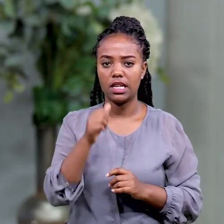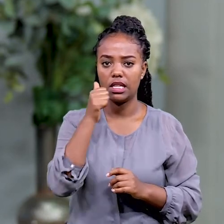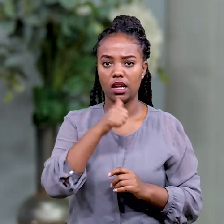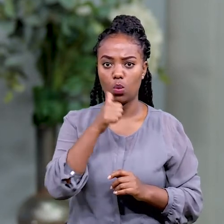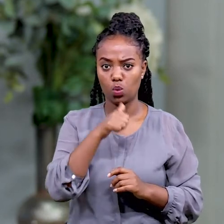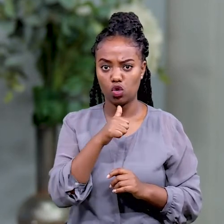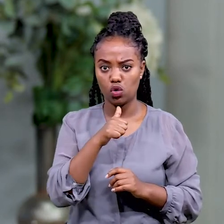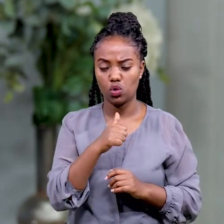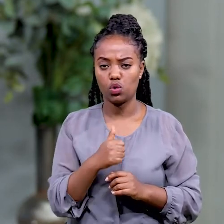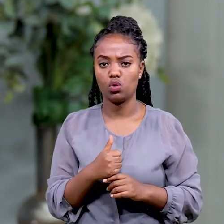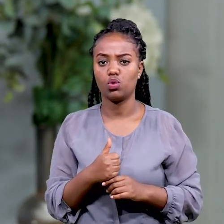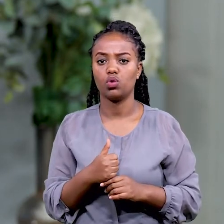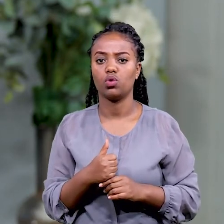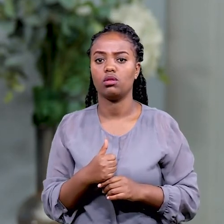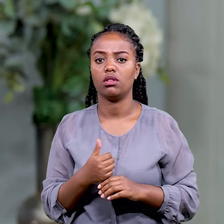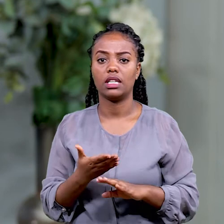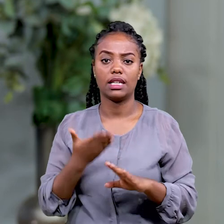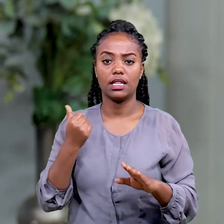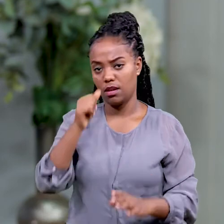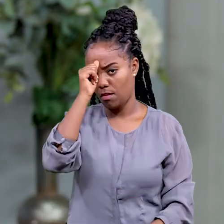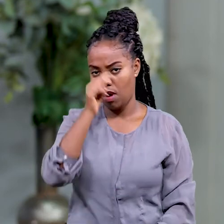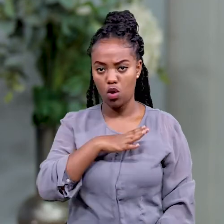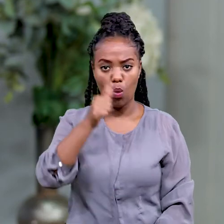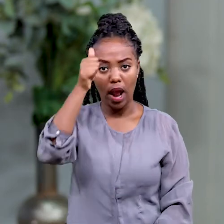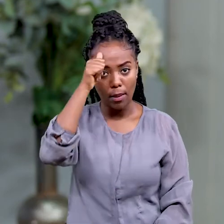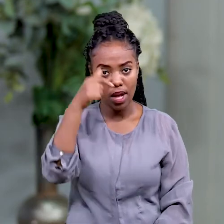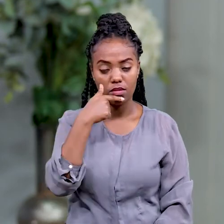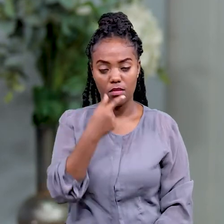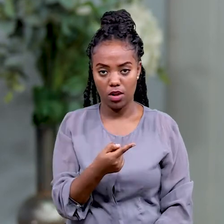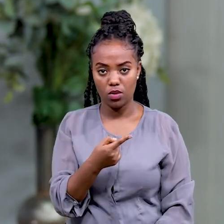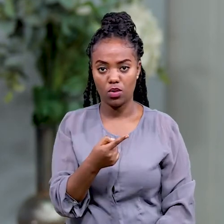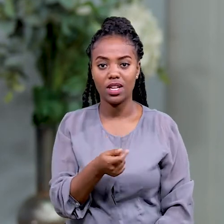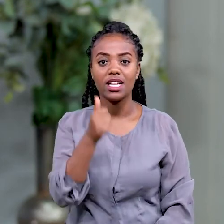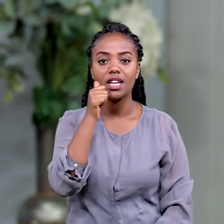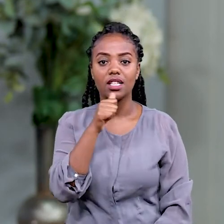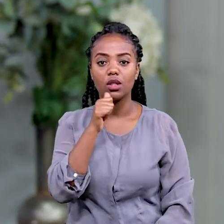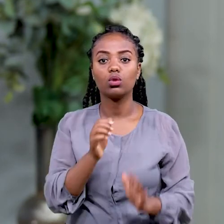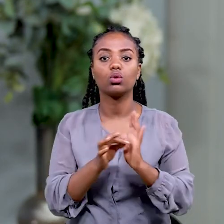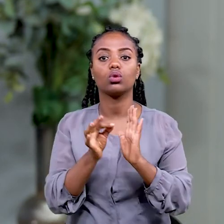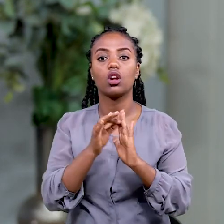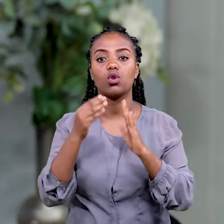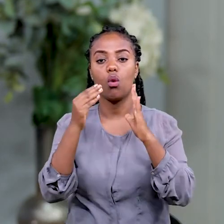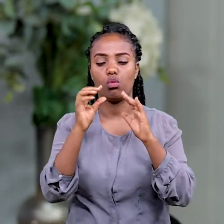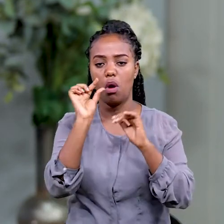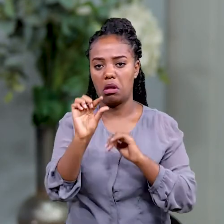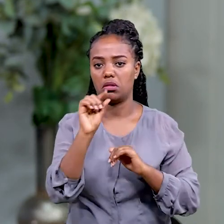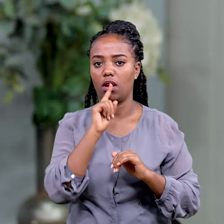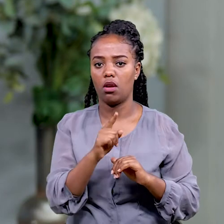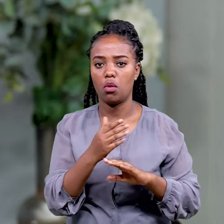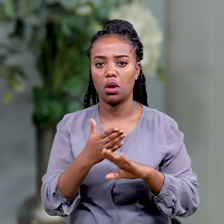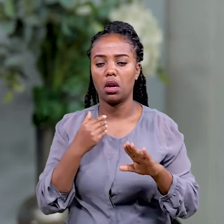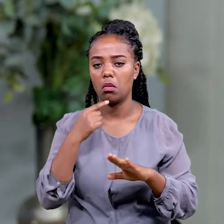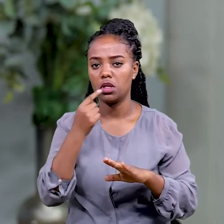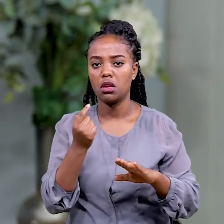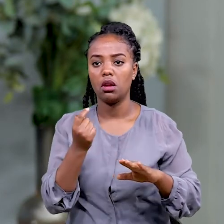የሴቶች ቅድም አቶ ኤርሚያስም እንዳነሳው ሴቶች ቁጥራቸው አነስተኛ ነው። ቀደም ሲል የእኛ